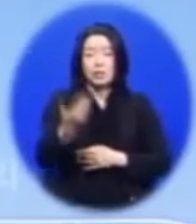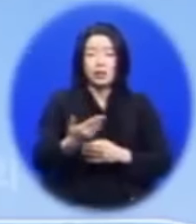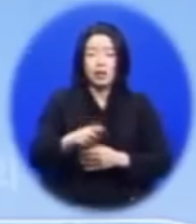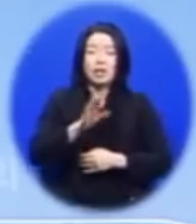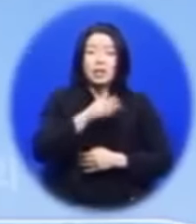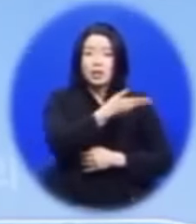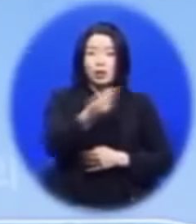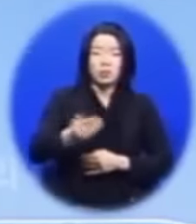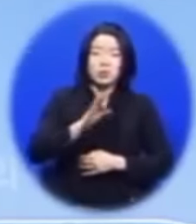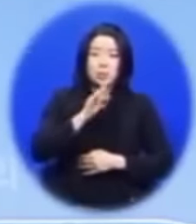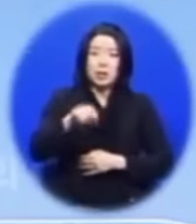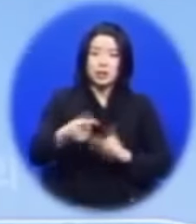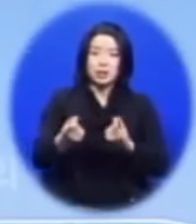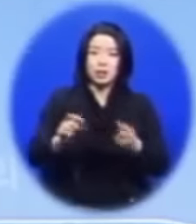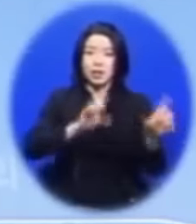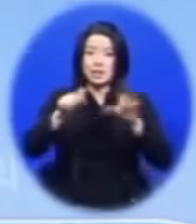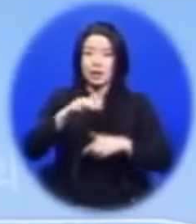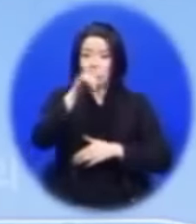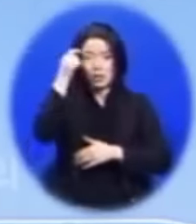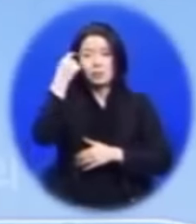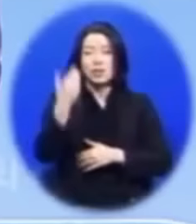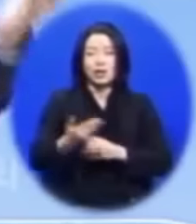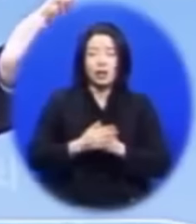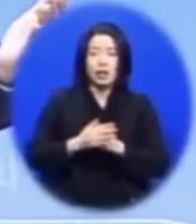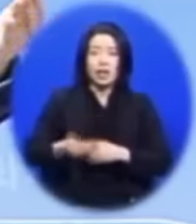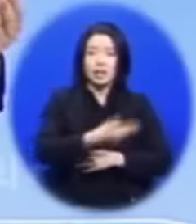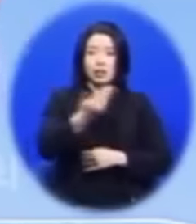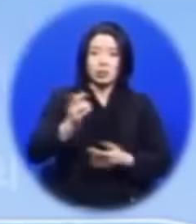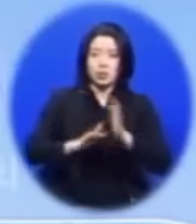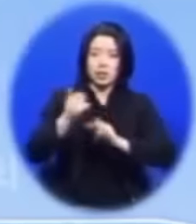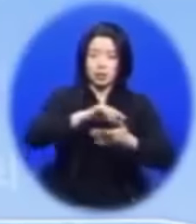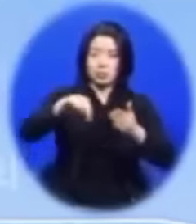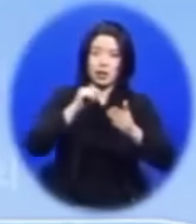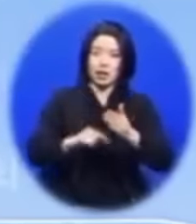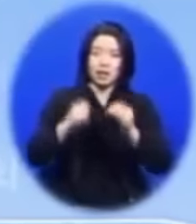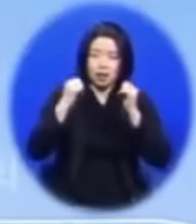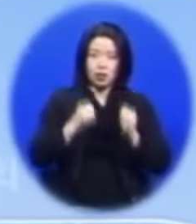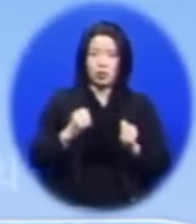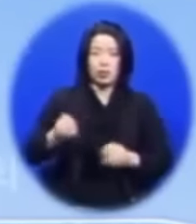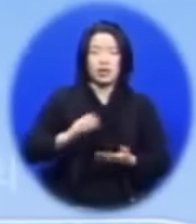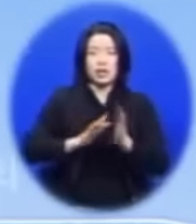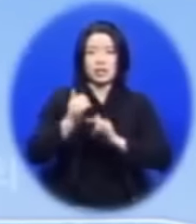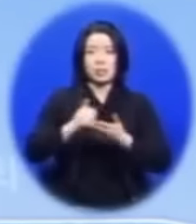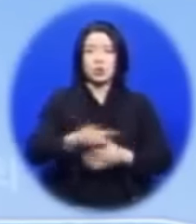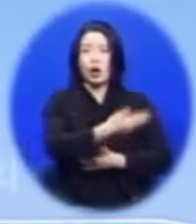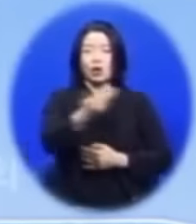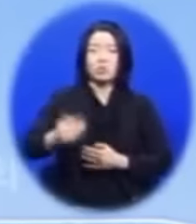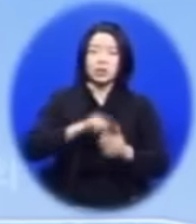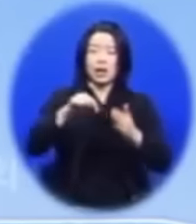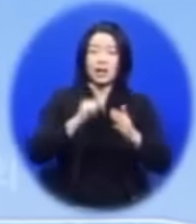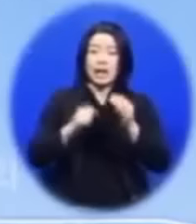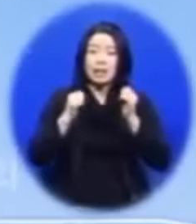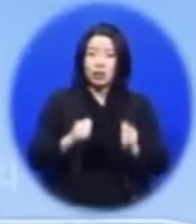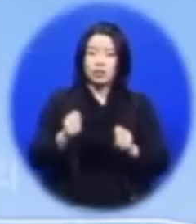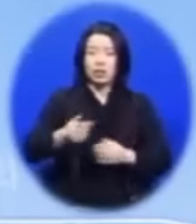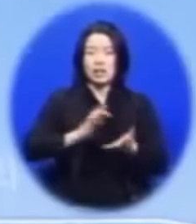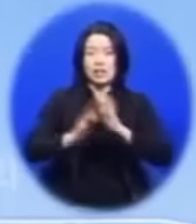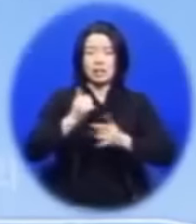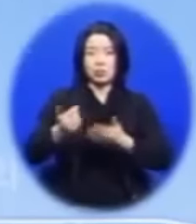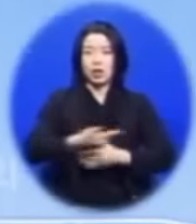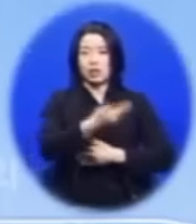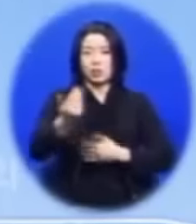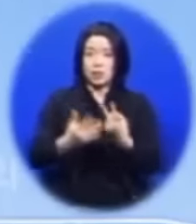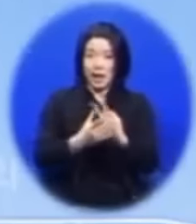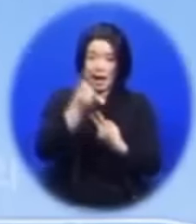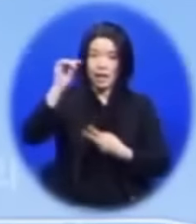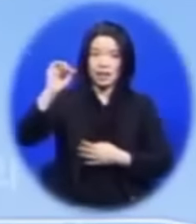그렇게 지금 살아가고 있어요 여러분은 예수님 안에 거하고 예수님은 여러분 안에 거하셔서 예수님과 여러분이 정말 하나가